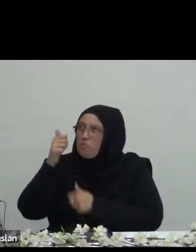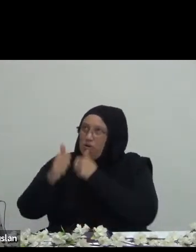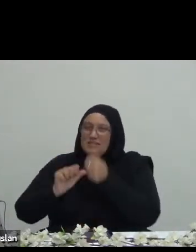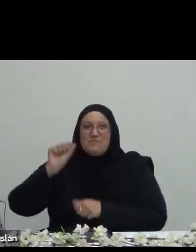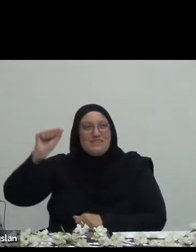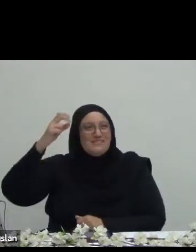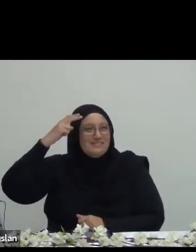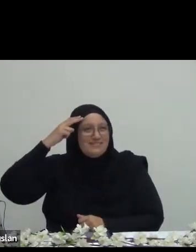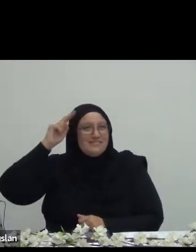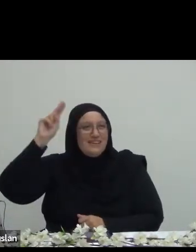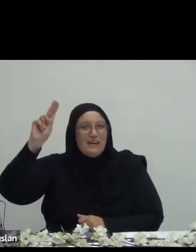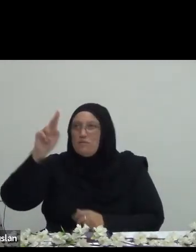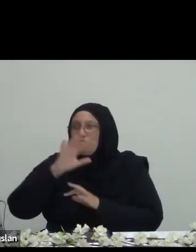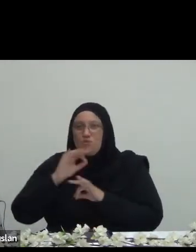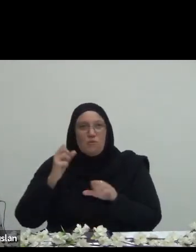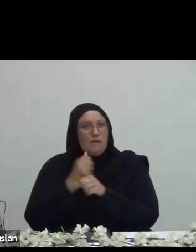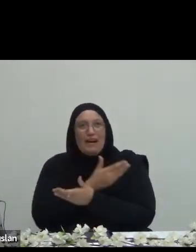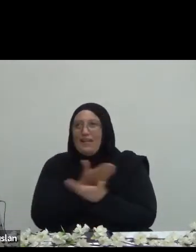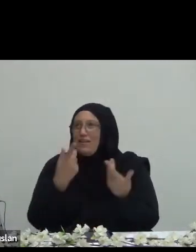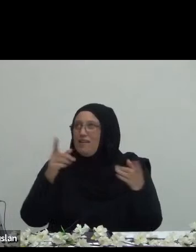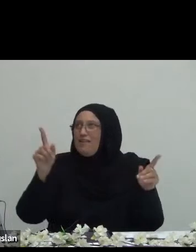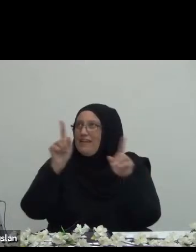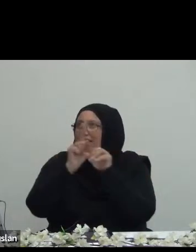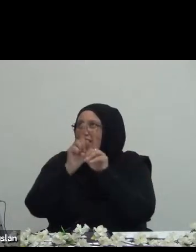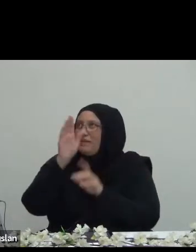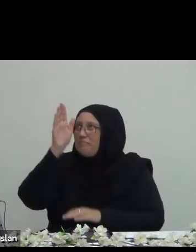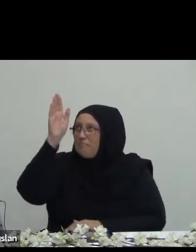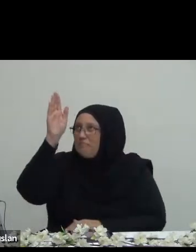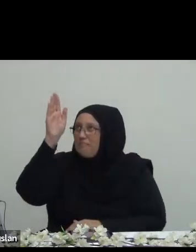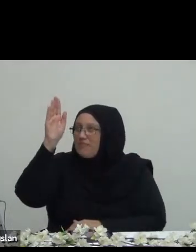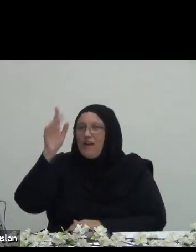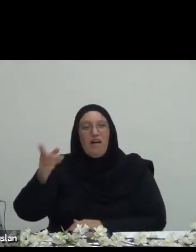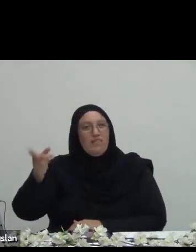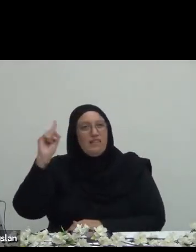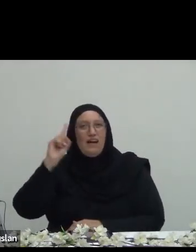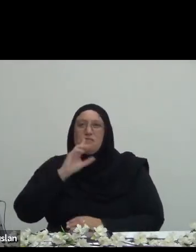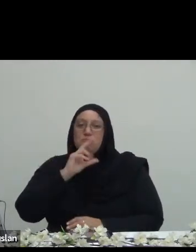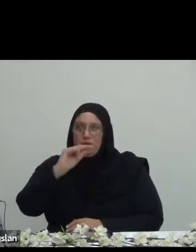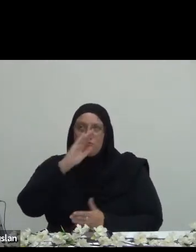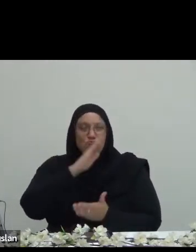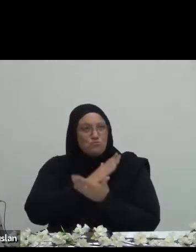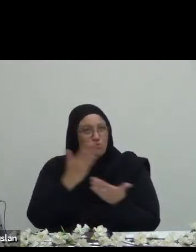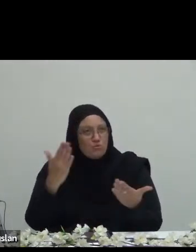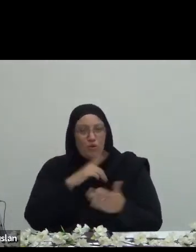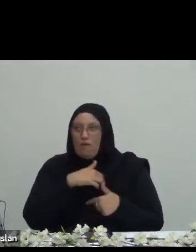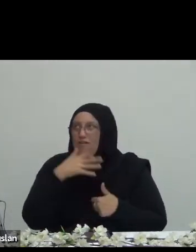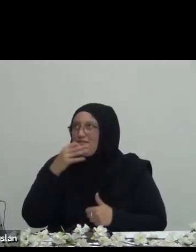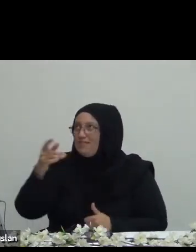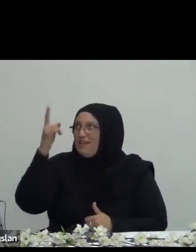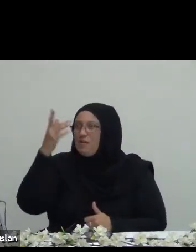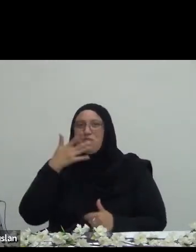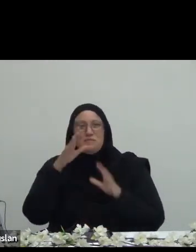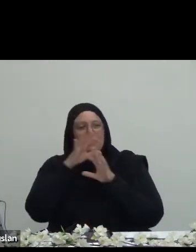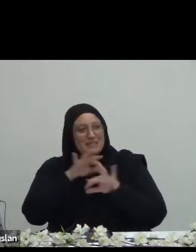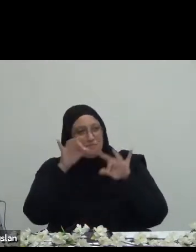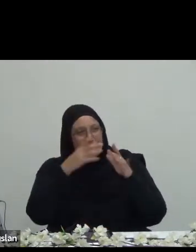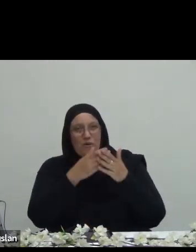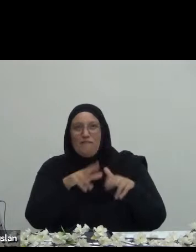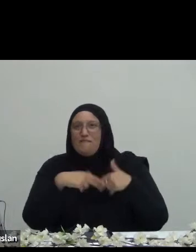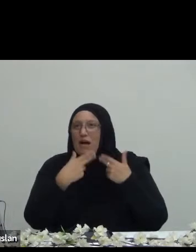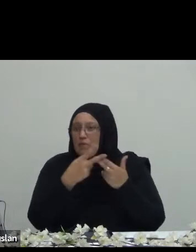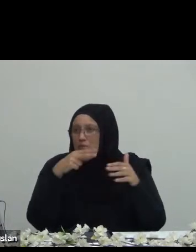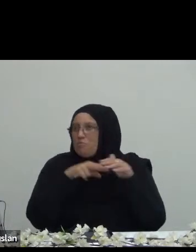الله العلي العظيم. صلوات على محمد وآل محمد.